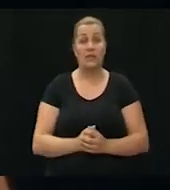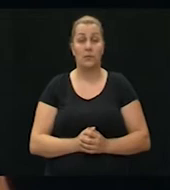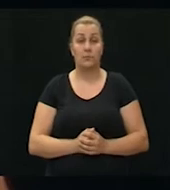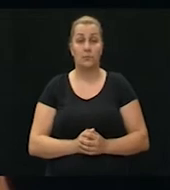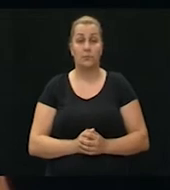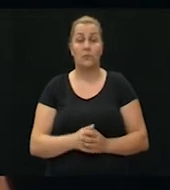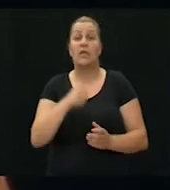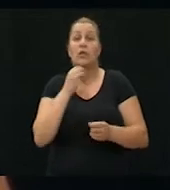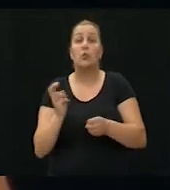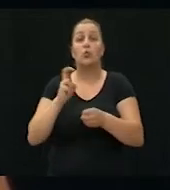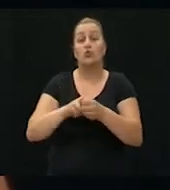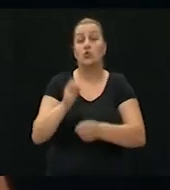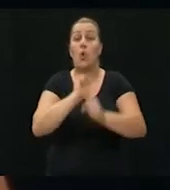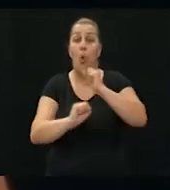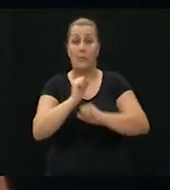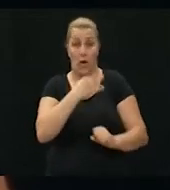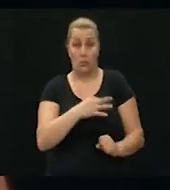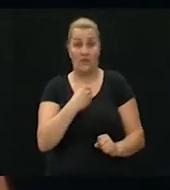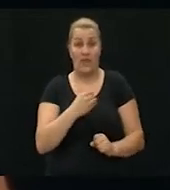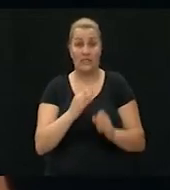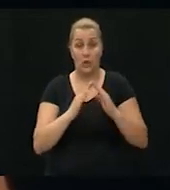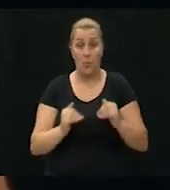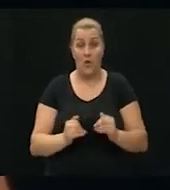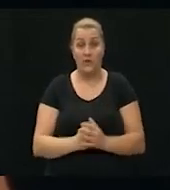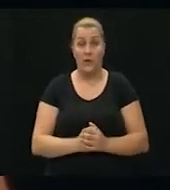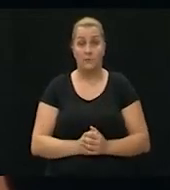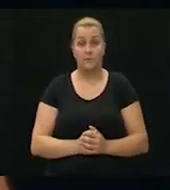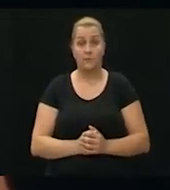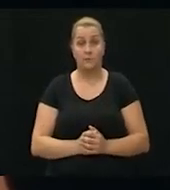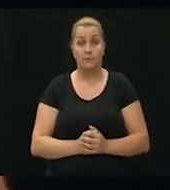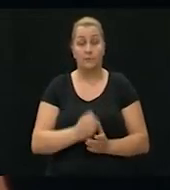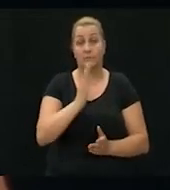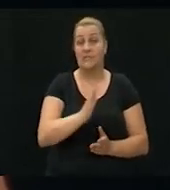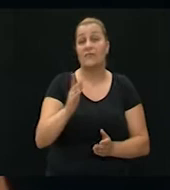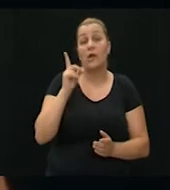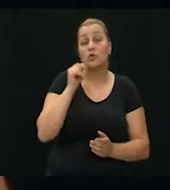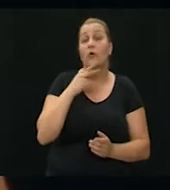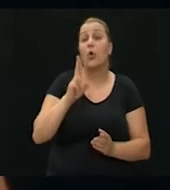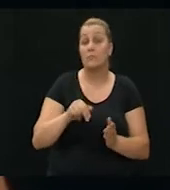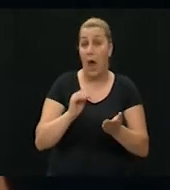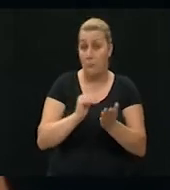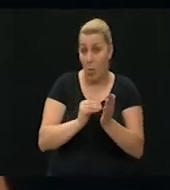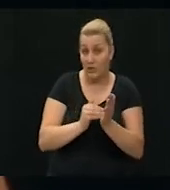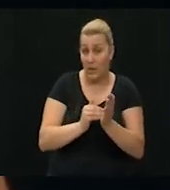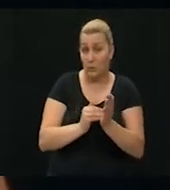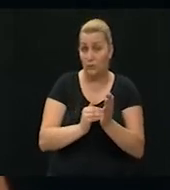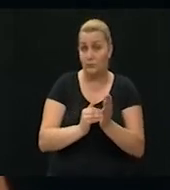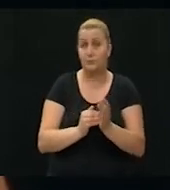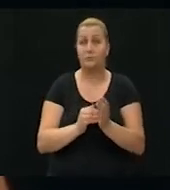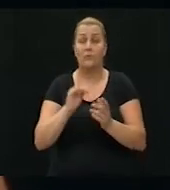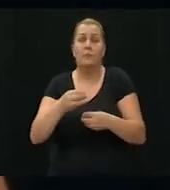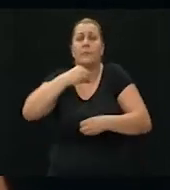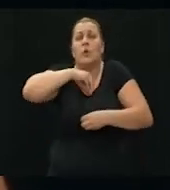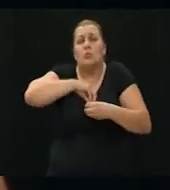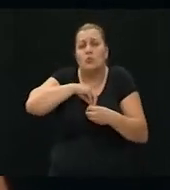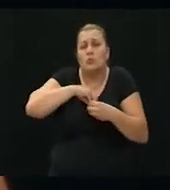i uključiti se u obranu Hrvatske domovine u smislu tome. Svaki čovjek koji ima potrebu, ima ono u sebi